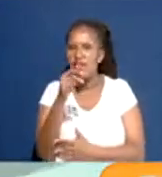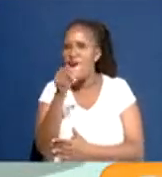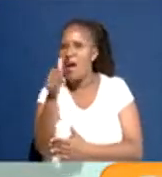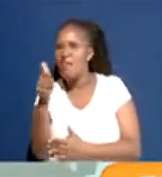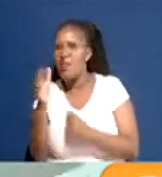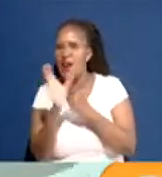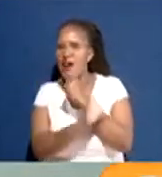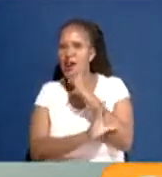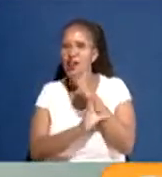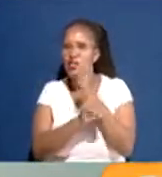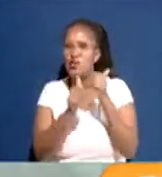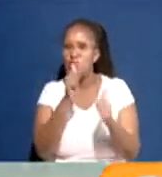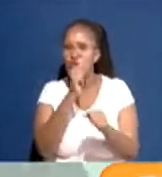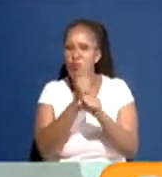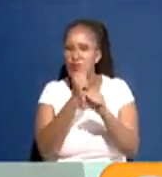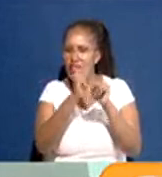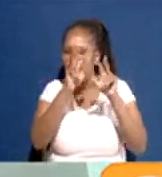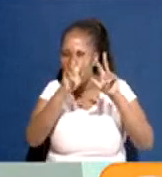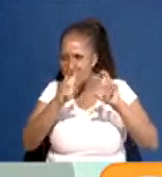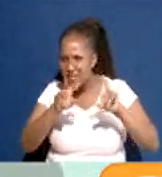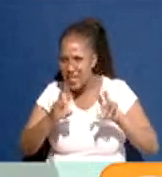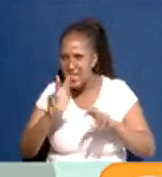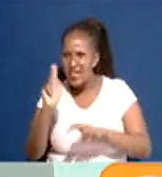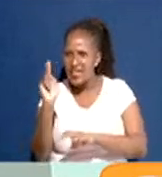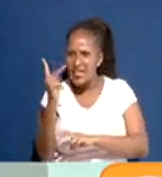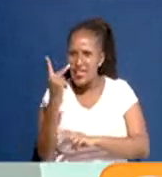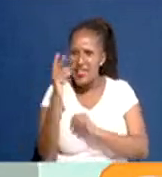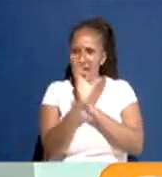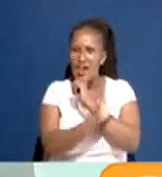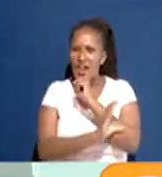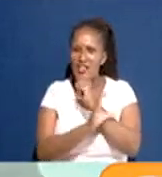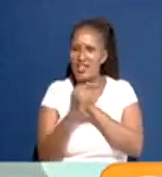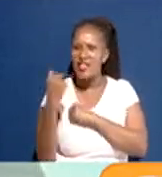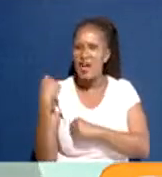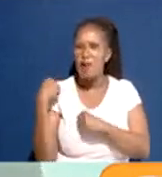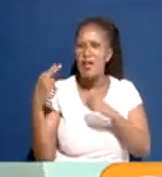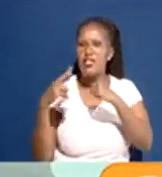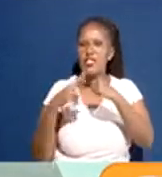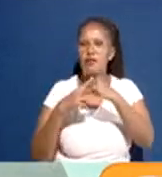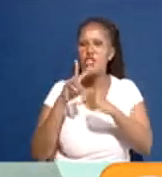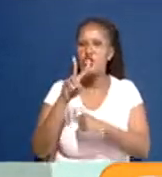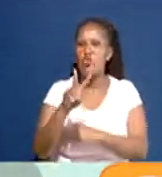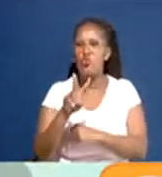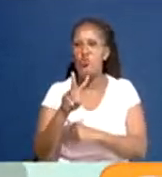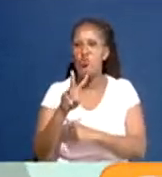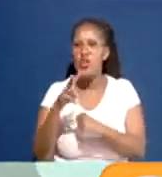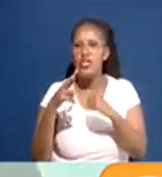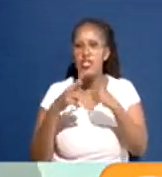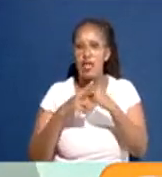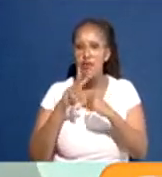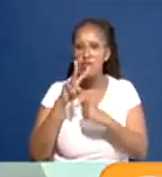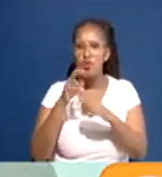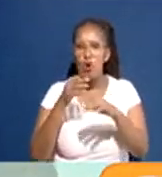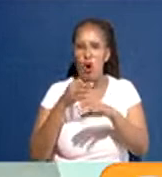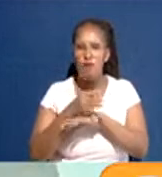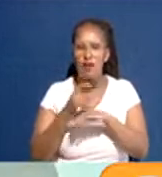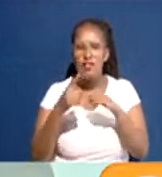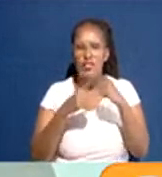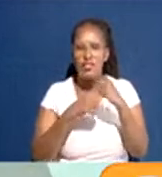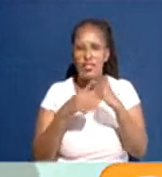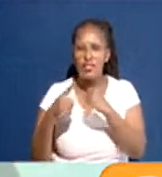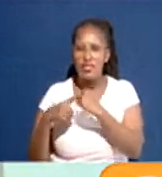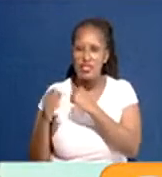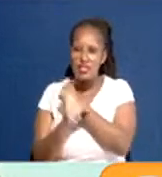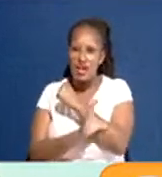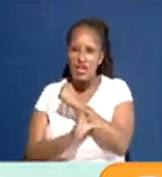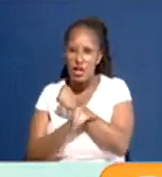ambazo zimefanyiwa utafiti, Kenya ni nchi namba 72 kwa nchi 96.